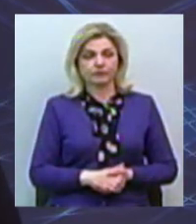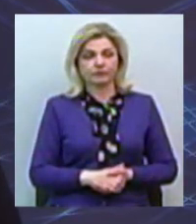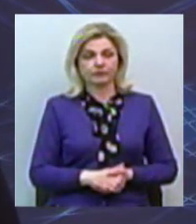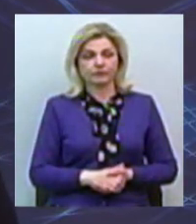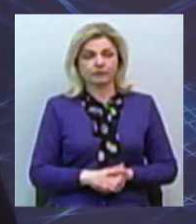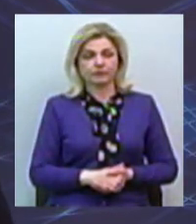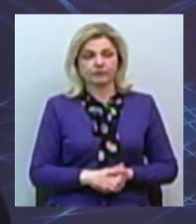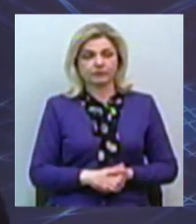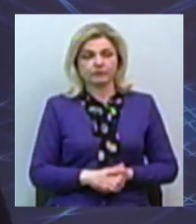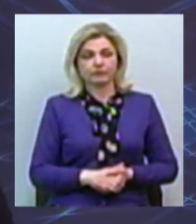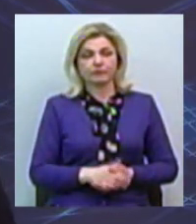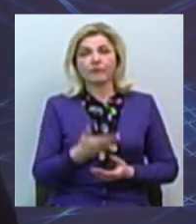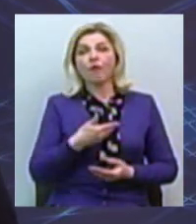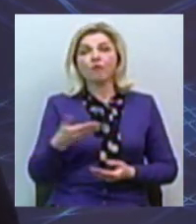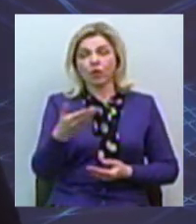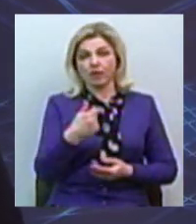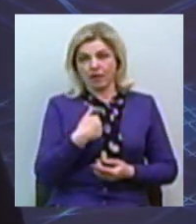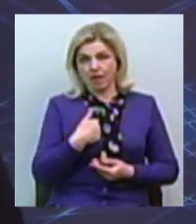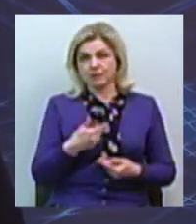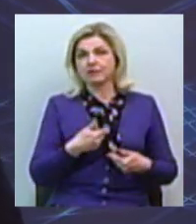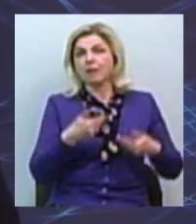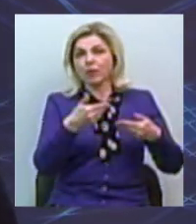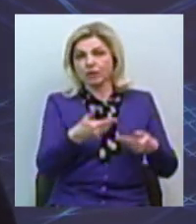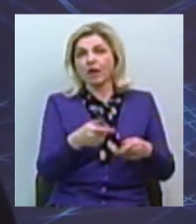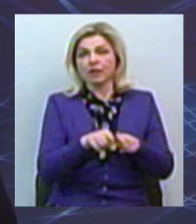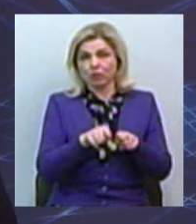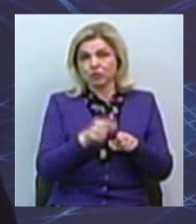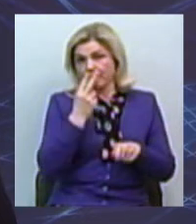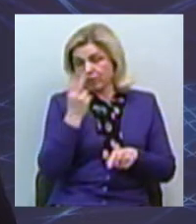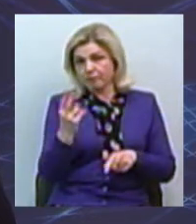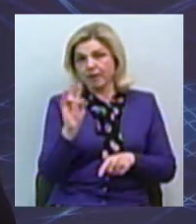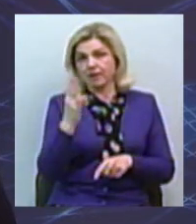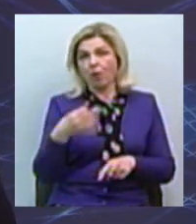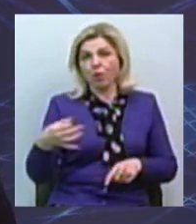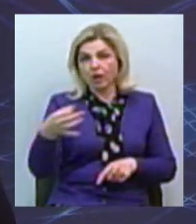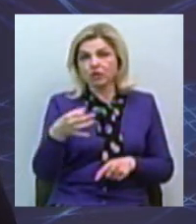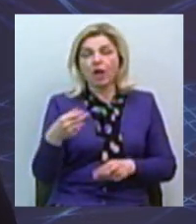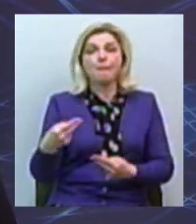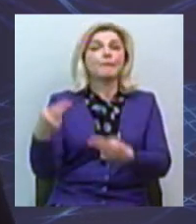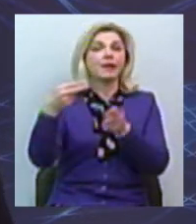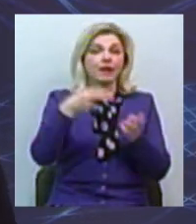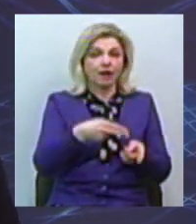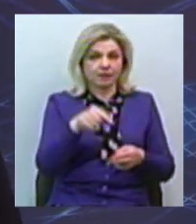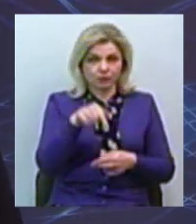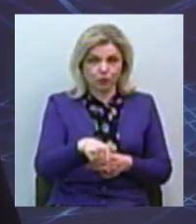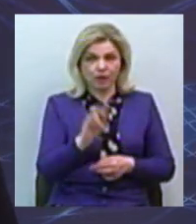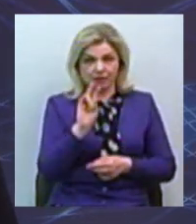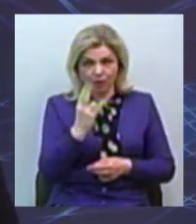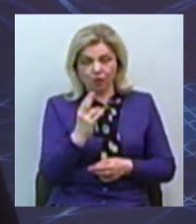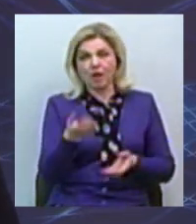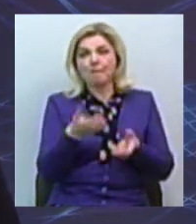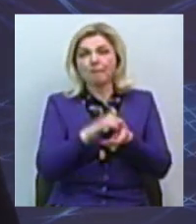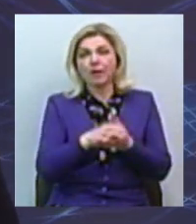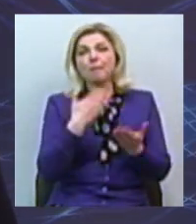підприємств. І вони нас запросили теж подивитись на Миколаївщину, приїхати, подивитись, поспілкуватися з людьми,